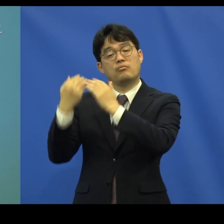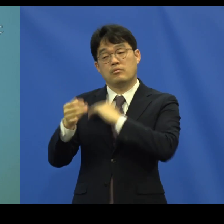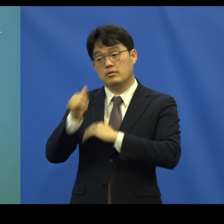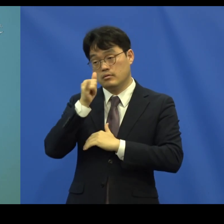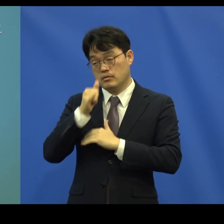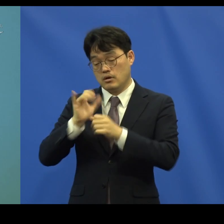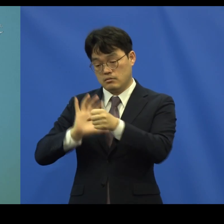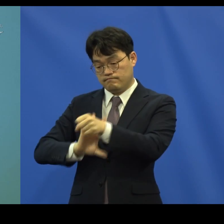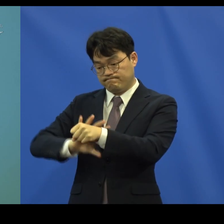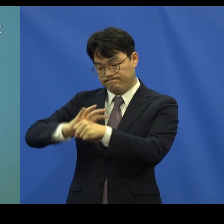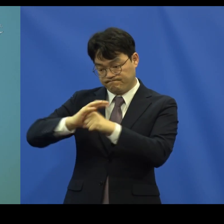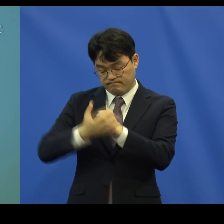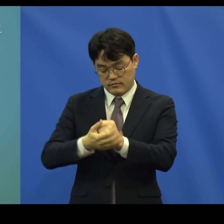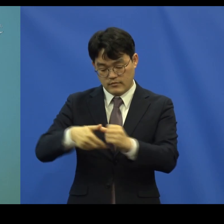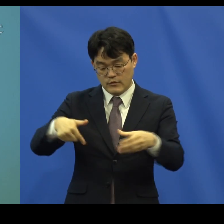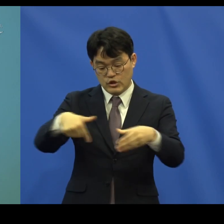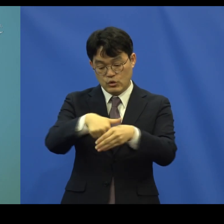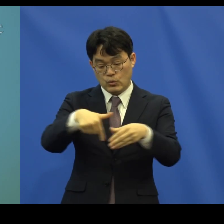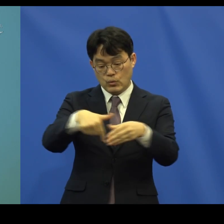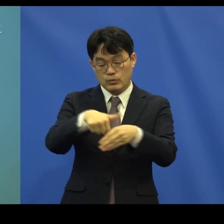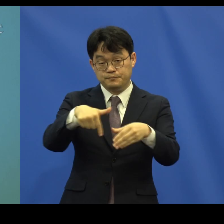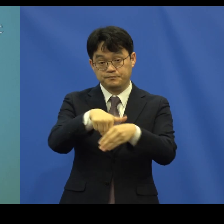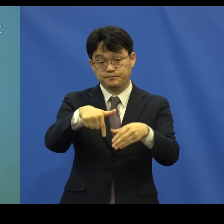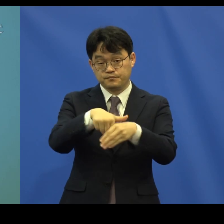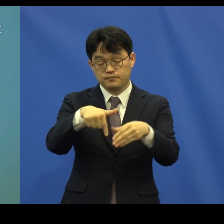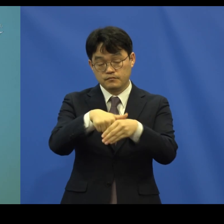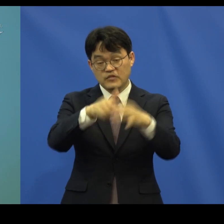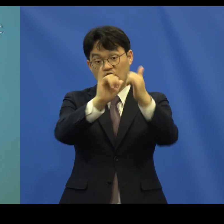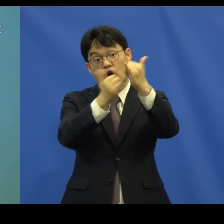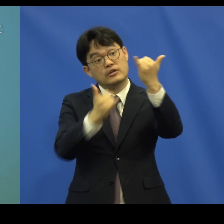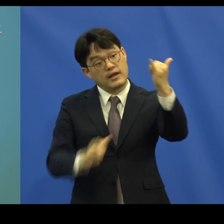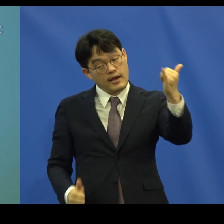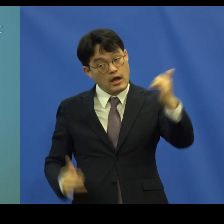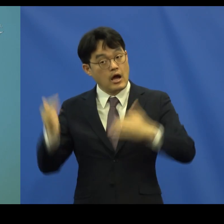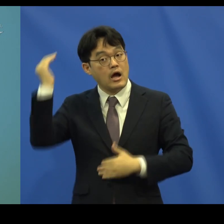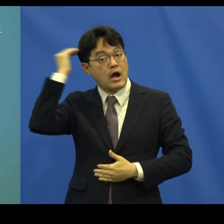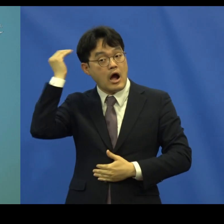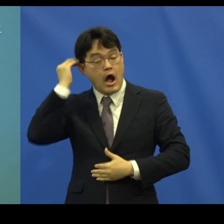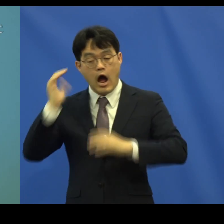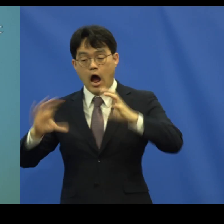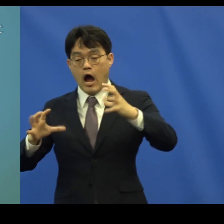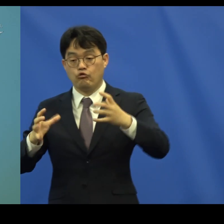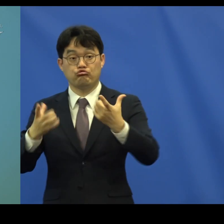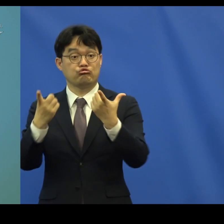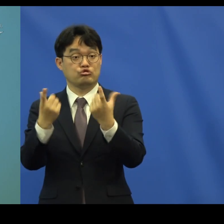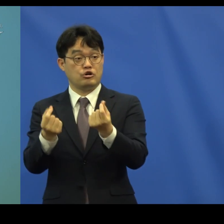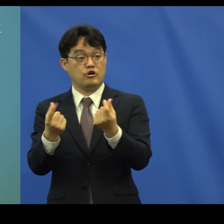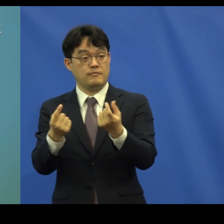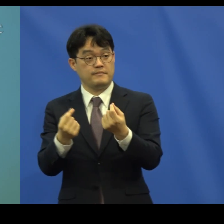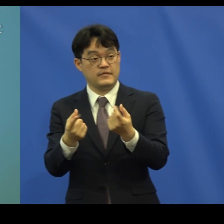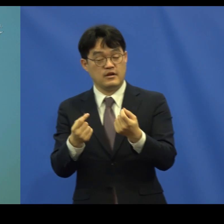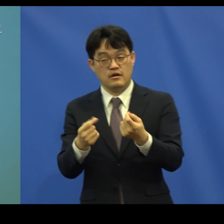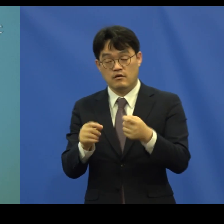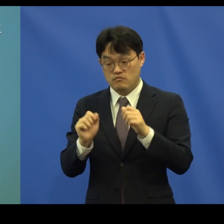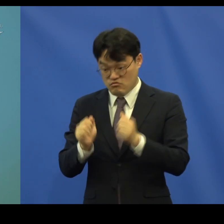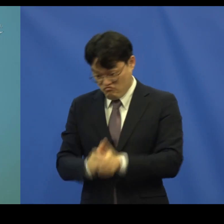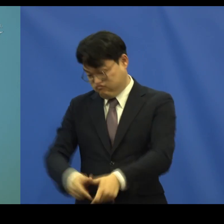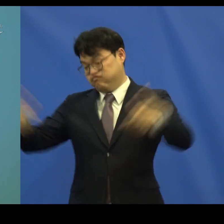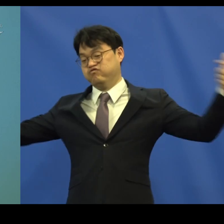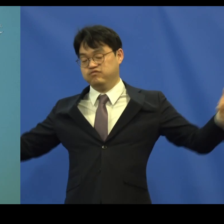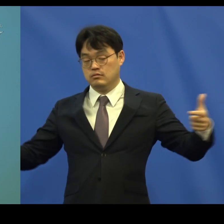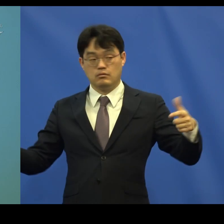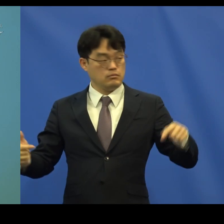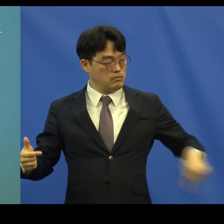역사에 대한민국처럼 이렇게 괄목할 만하게 성장한 케이스가 없어요. 그리고 1907년에